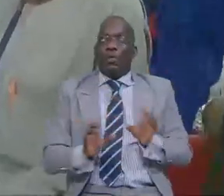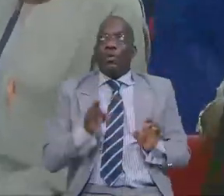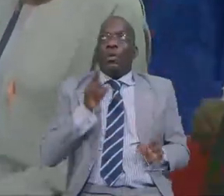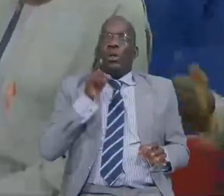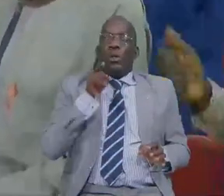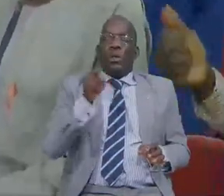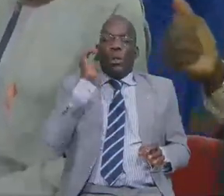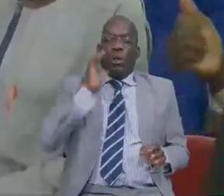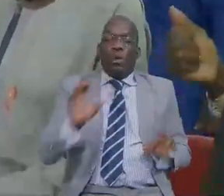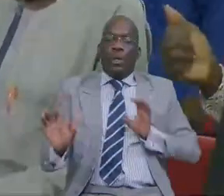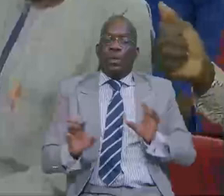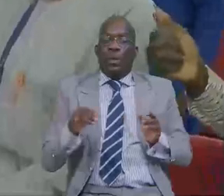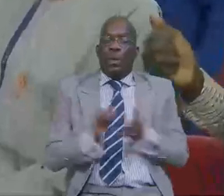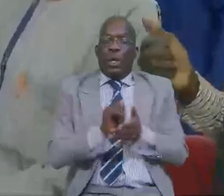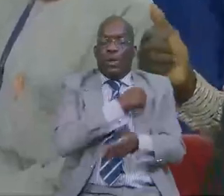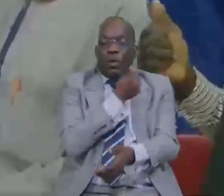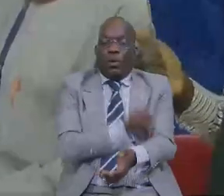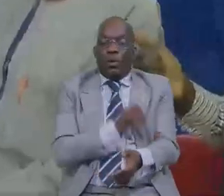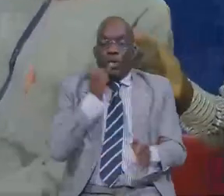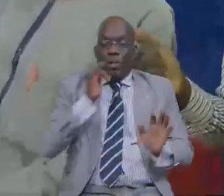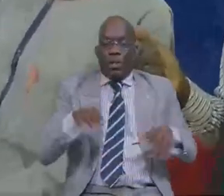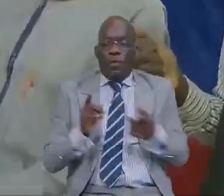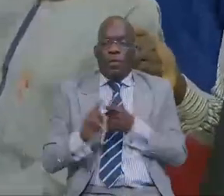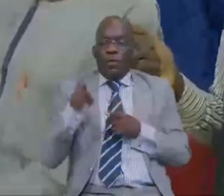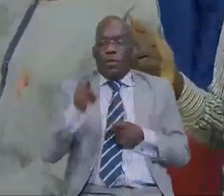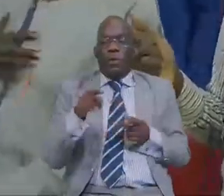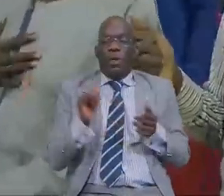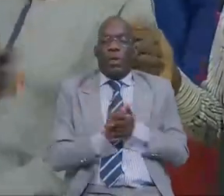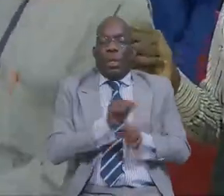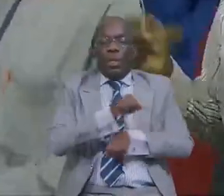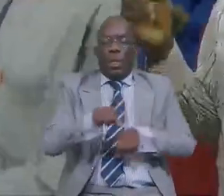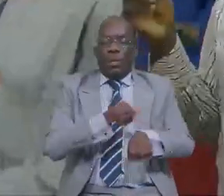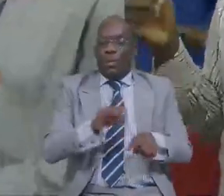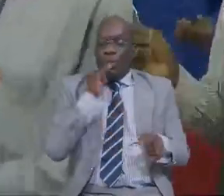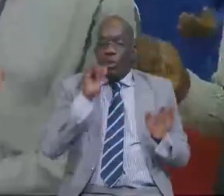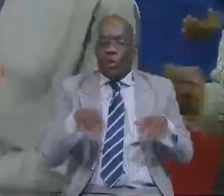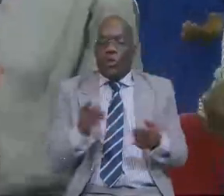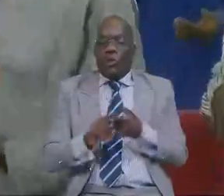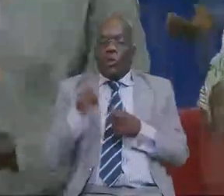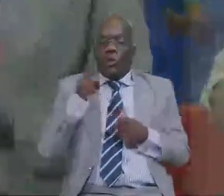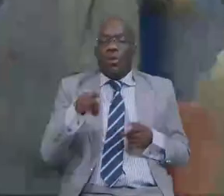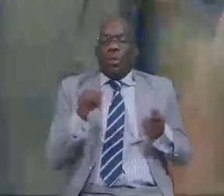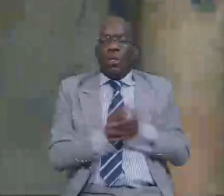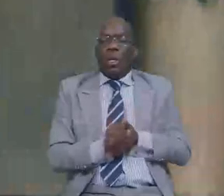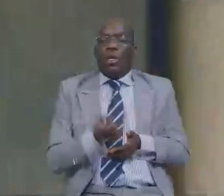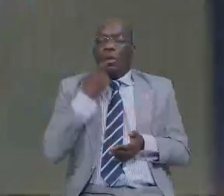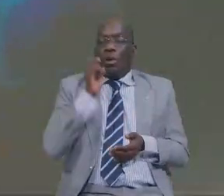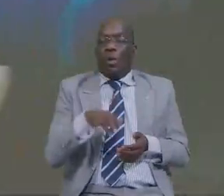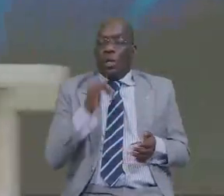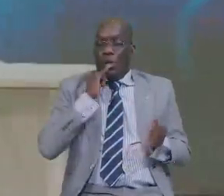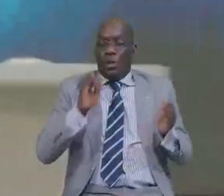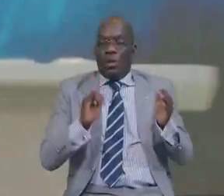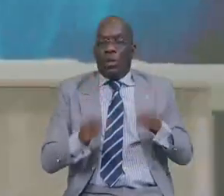Cette autorité t'est transférée maintenant. Cette onction t'est transférée. Ce mandat